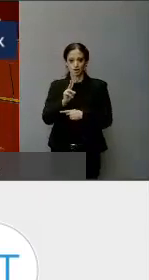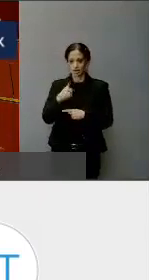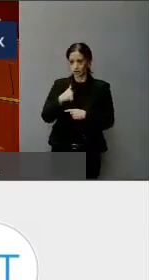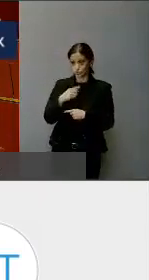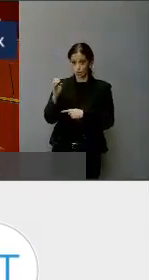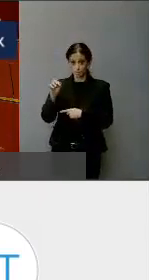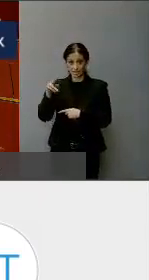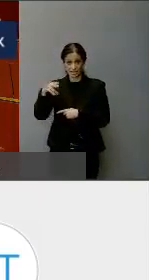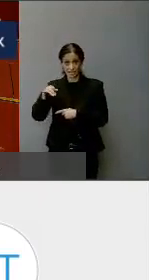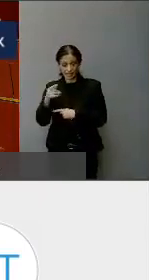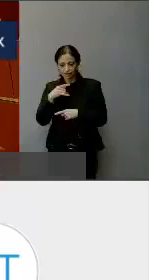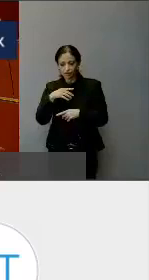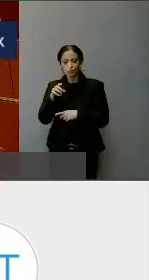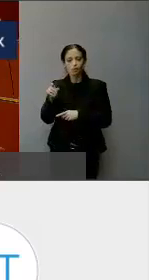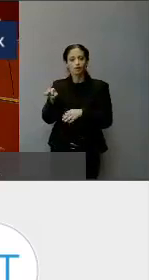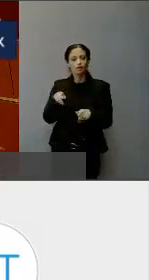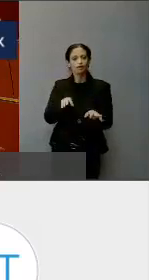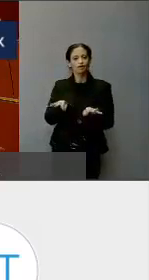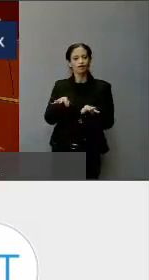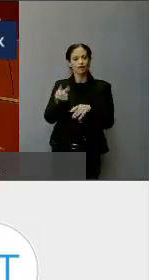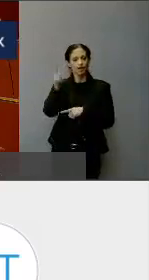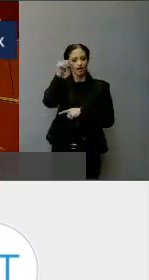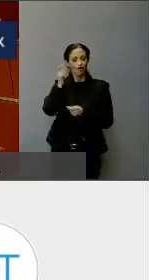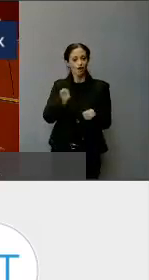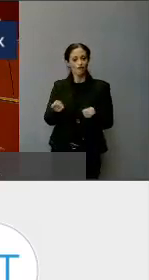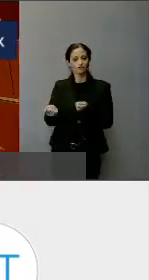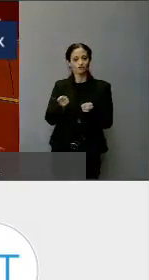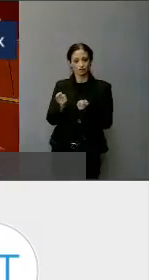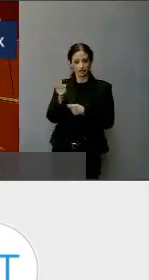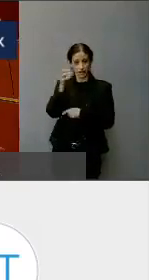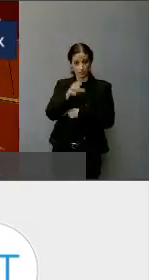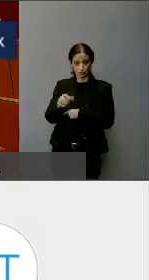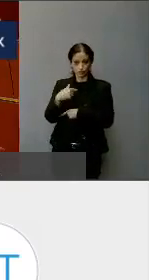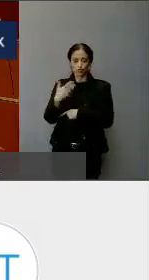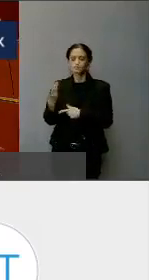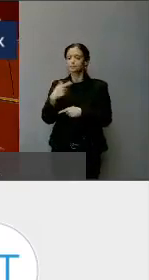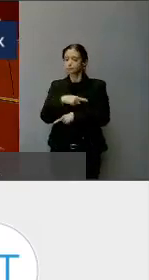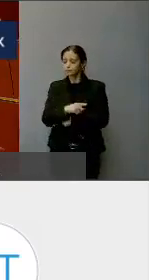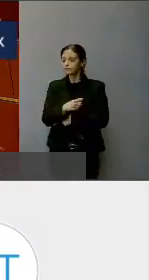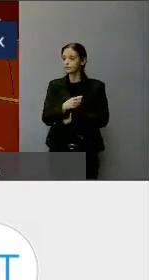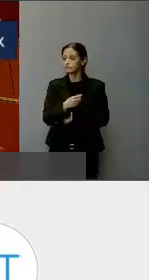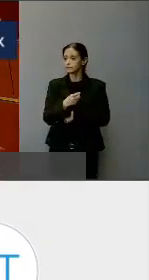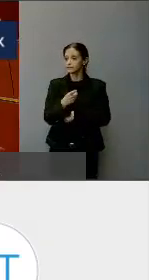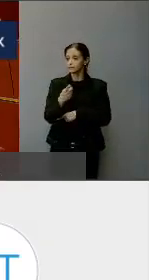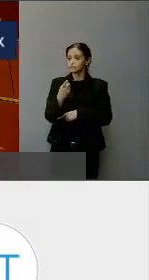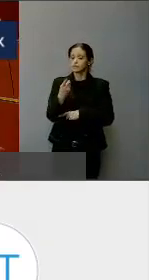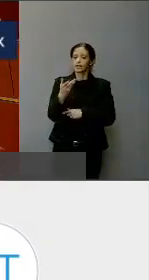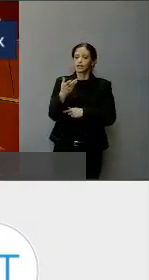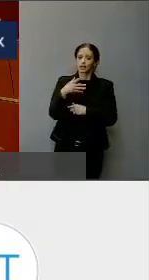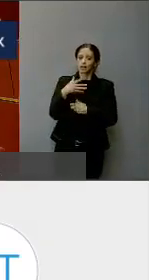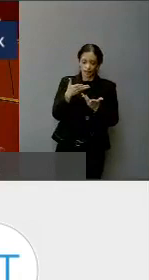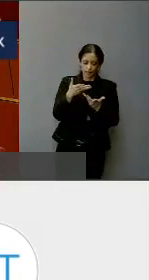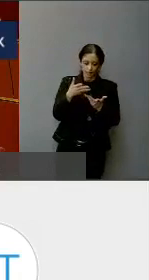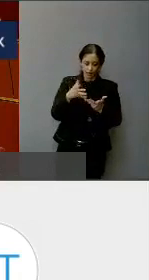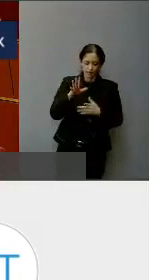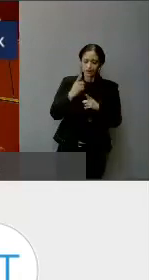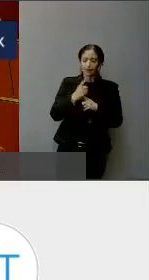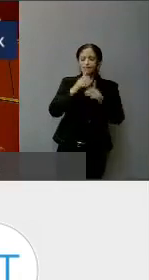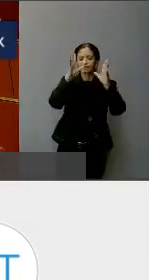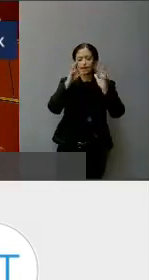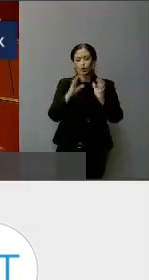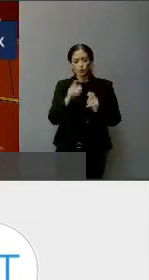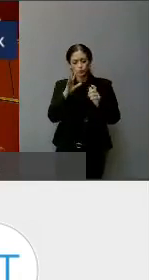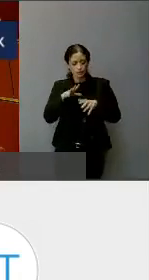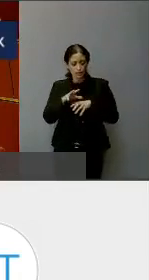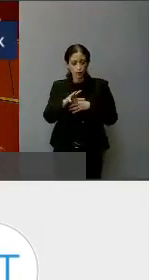in base al regime paesistico vigente l'azione di presidio del territorio deve configurarsi attraverso il recupero degli edifici dei rustici delle